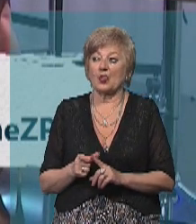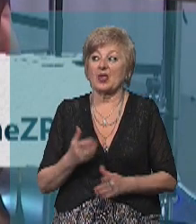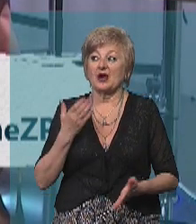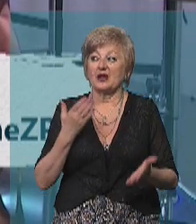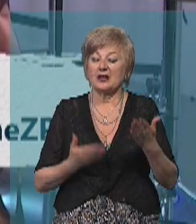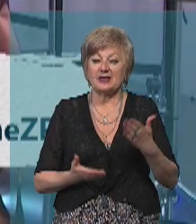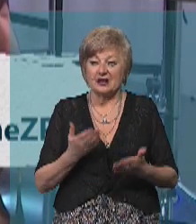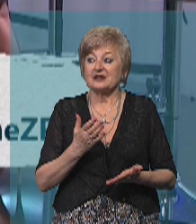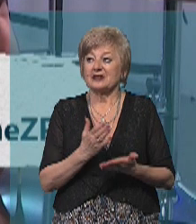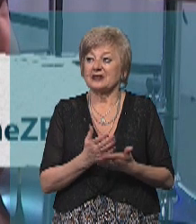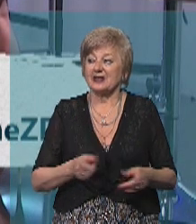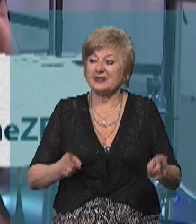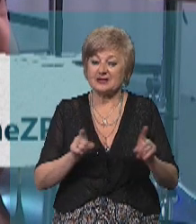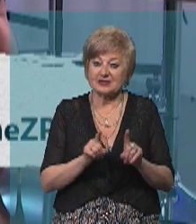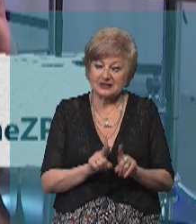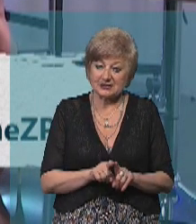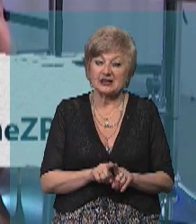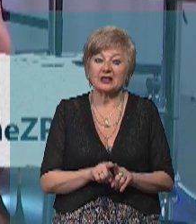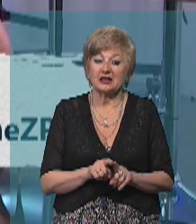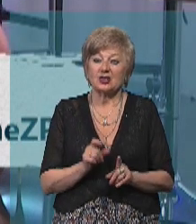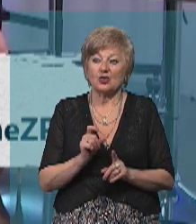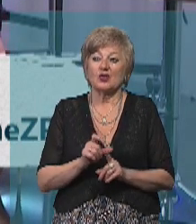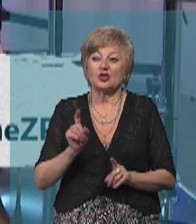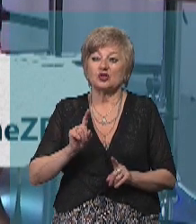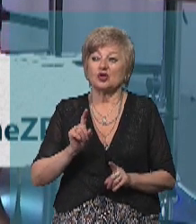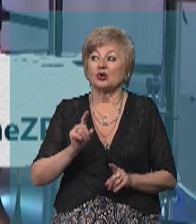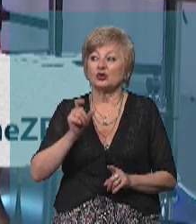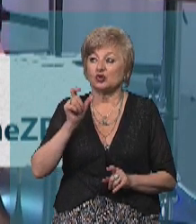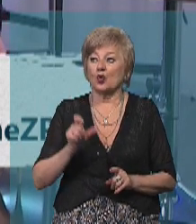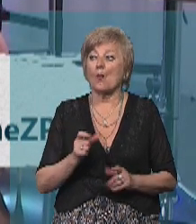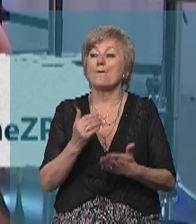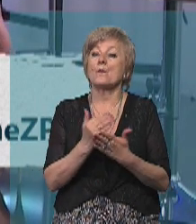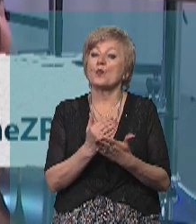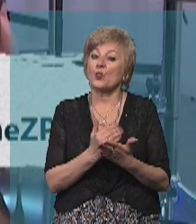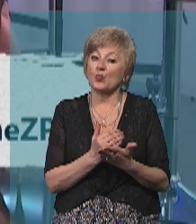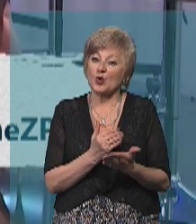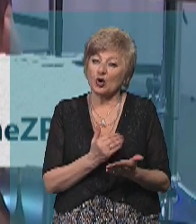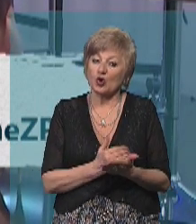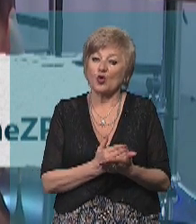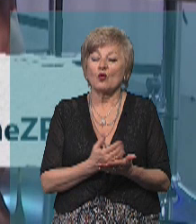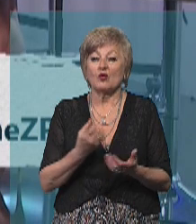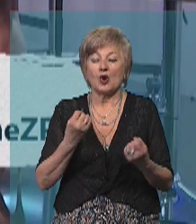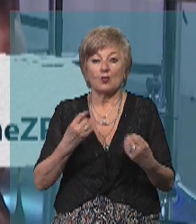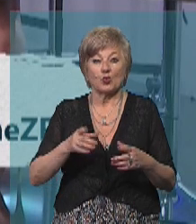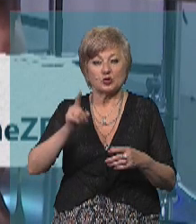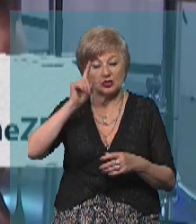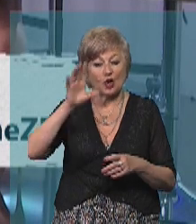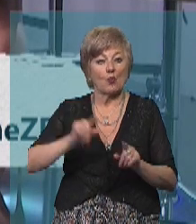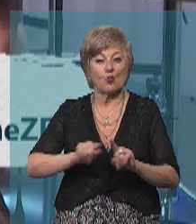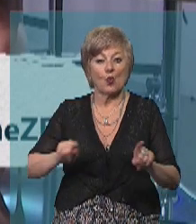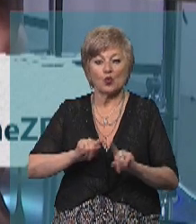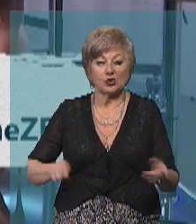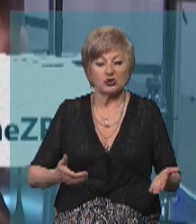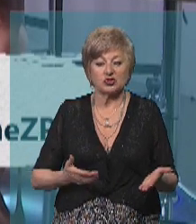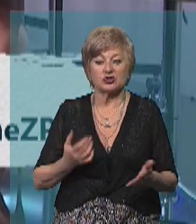Якщо є велика кількість незрозумілих слів, є велика ймовірність, що програма створена трохи популістично, і партія хоче здаватися